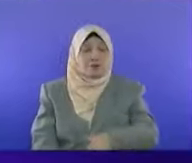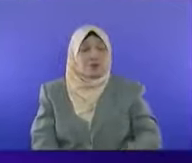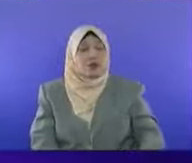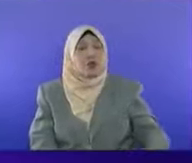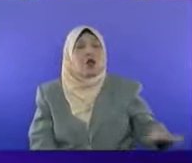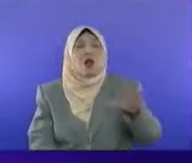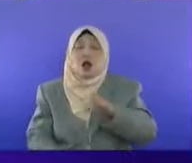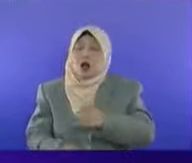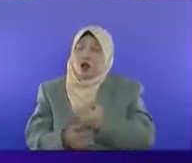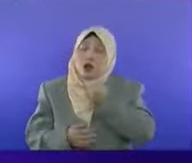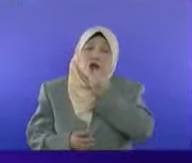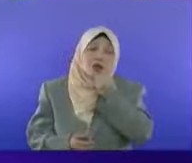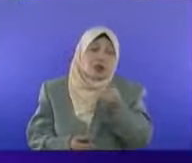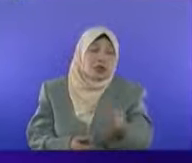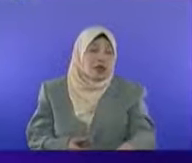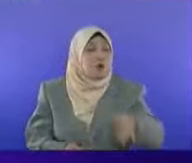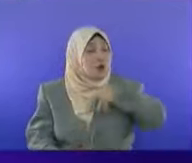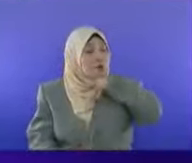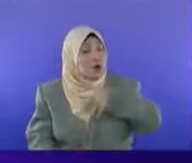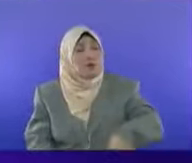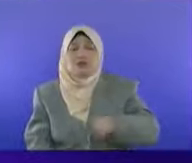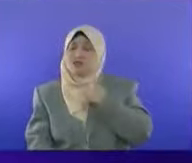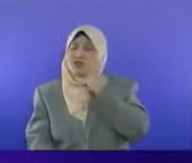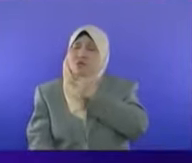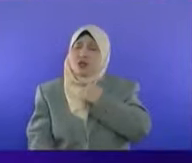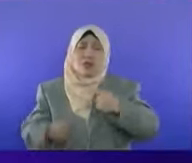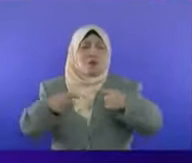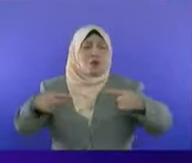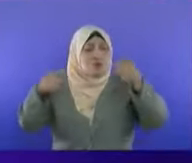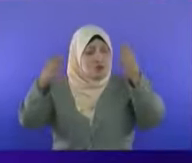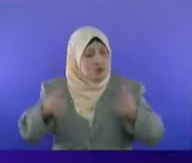قل من كان عدوا